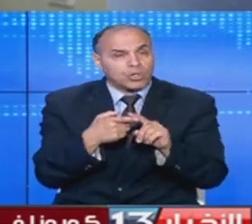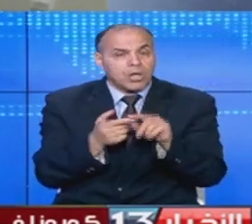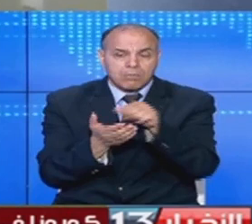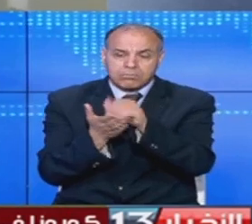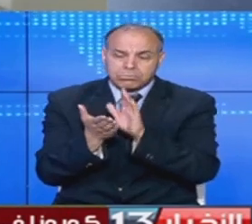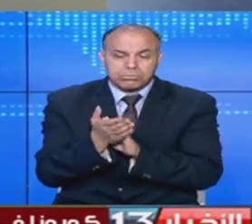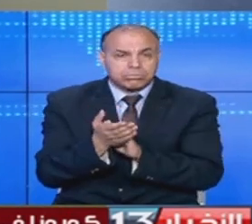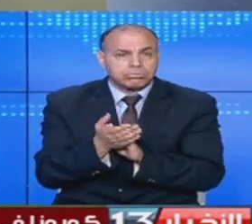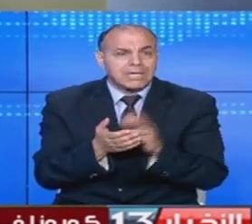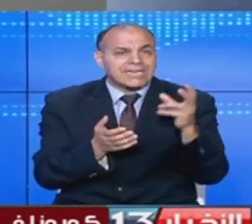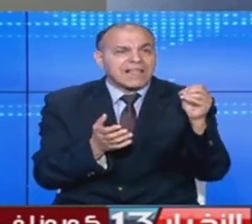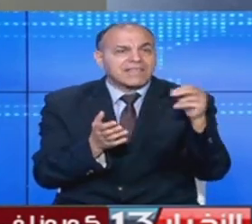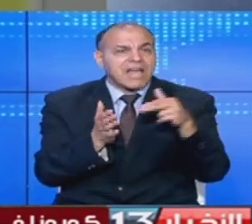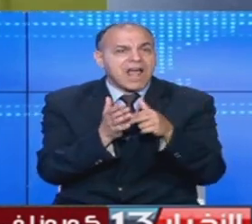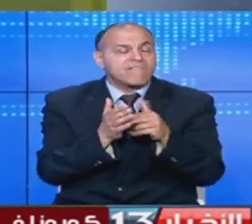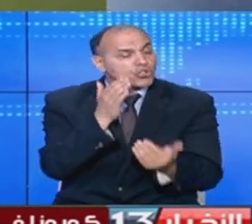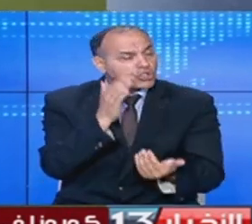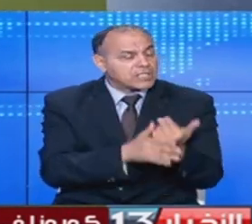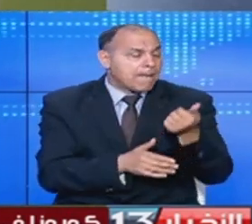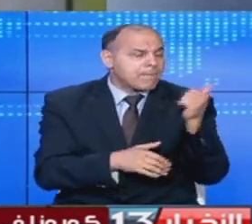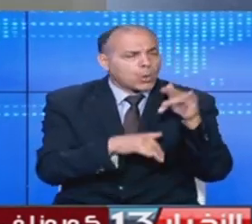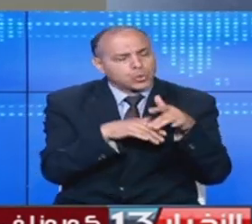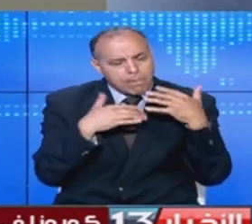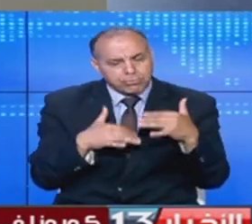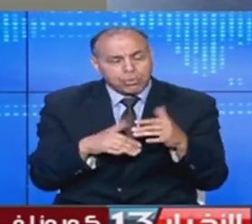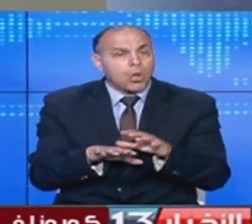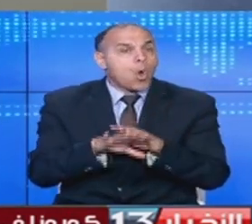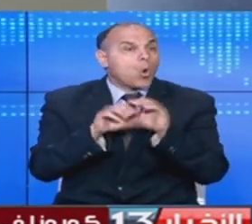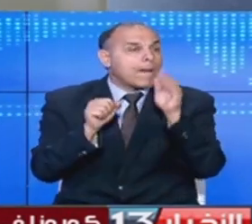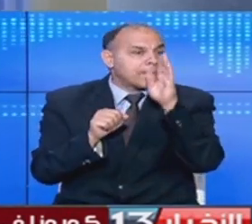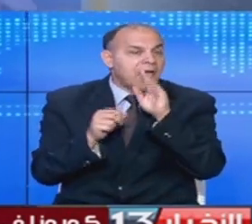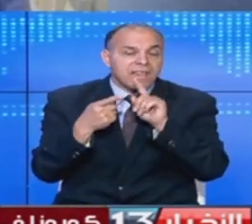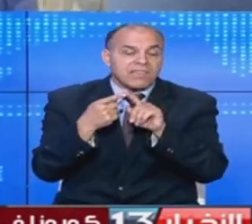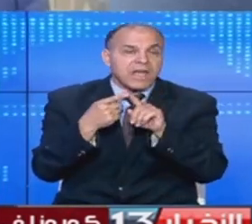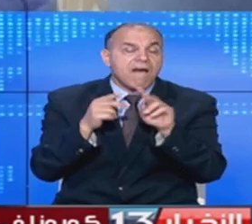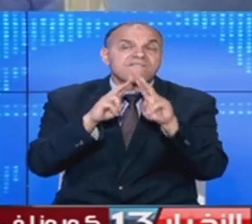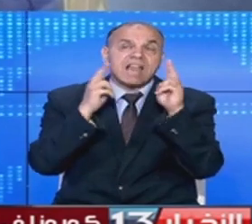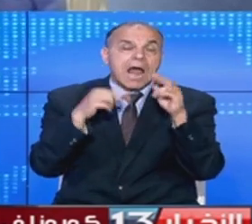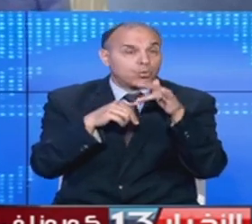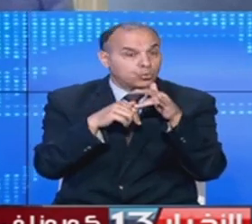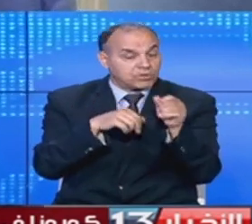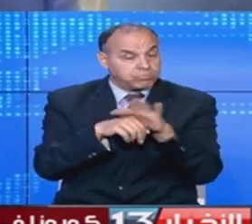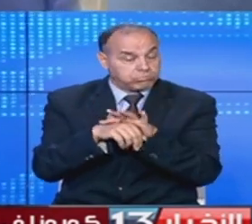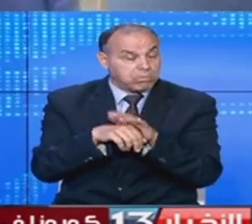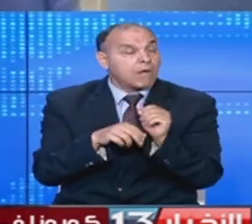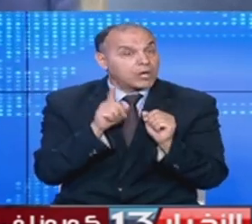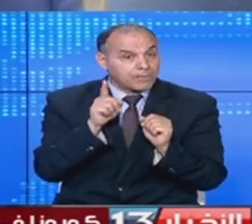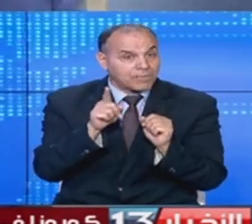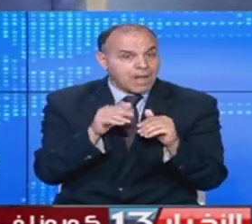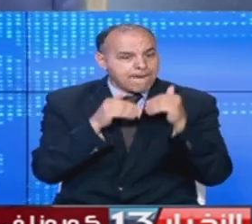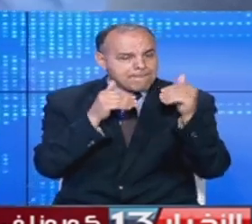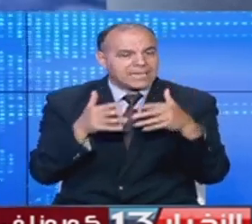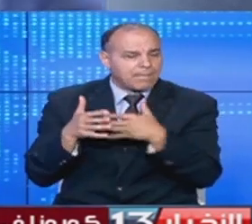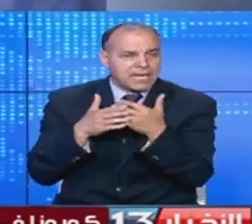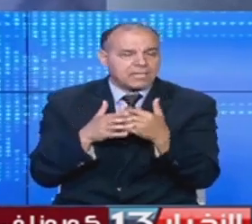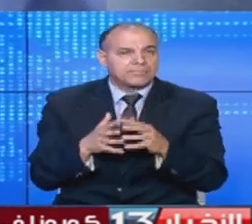تسجيل أكثر من 30 ألف إصابة جديدة يوم أمس، لتصبح البرازيل ثاني أكثر دول العالم من حيث الإصابات بعد